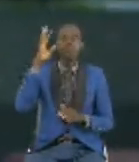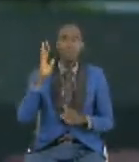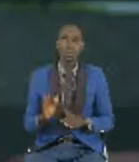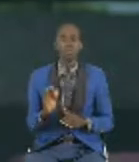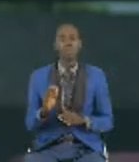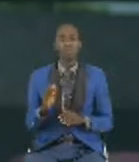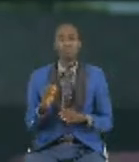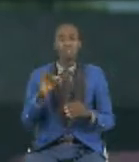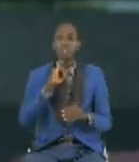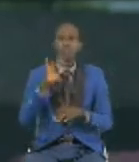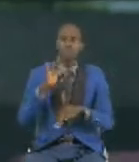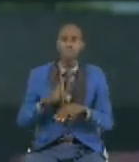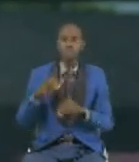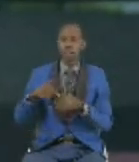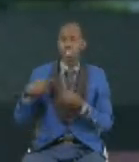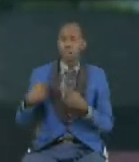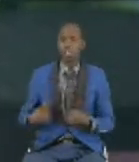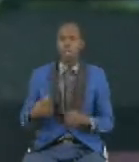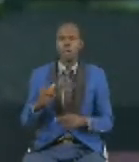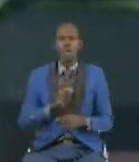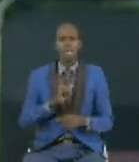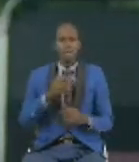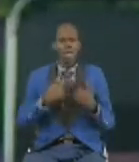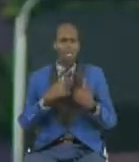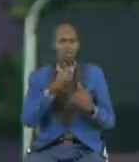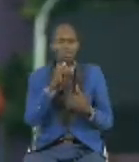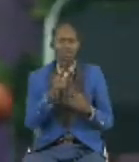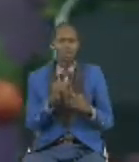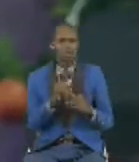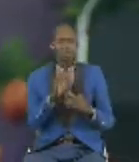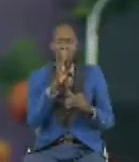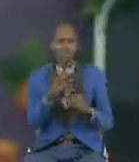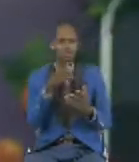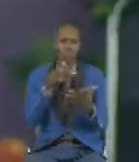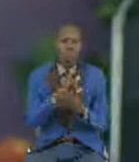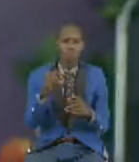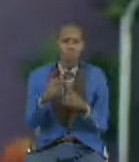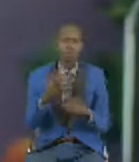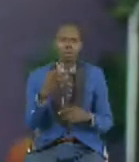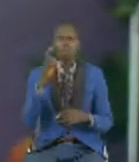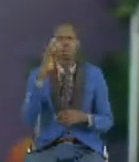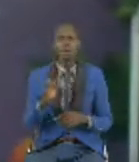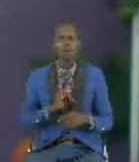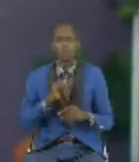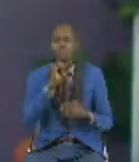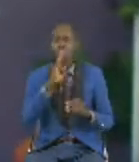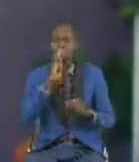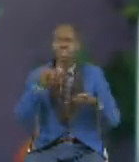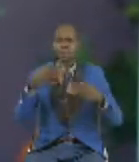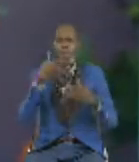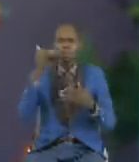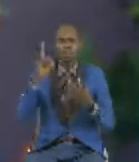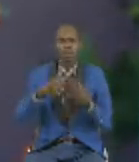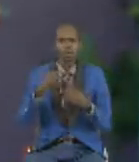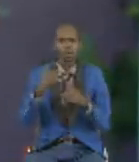le cœur touché. Je n'étudiais pas la parole de Dieu. Oh, je ne donnais pas la parole de Dieu. Je